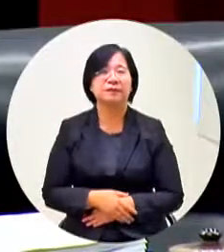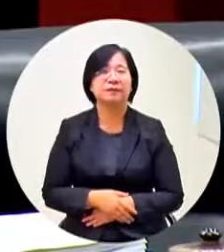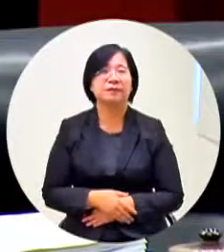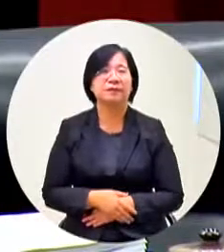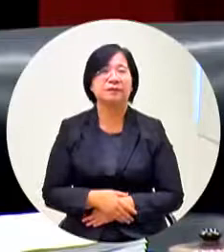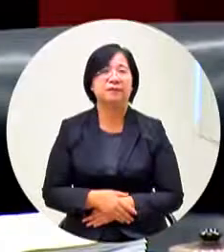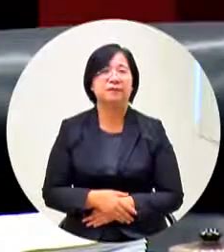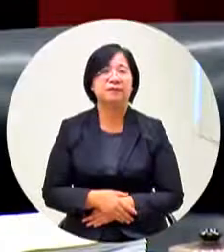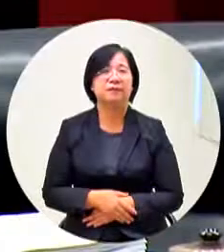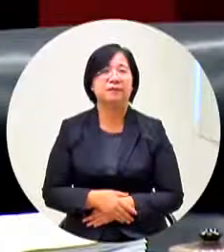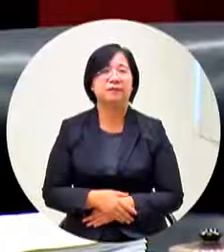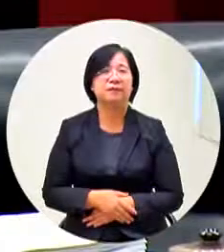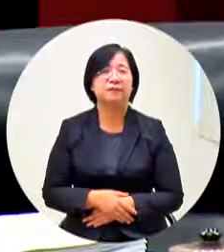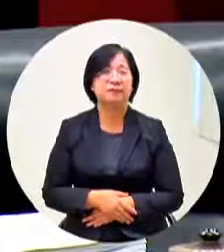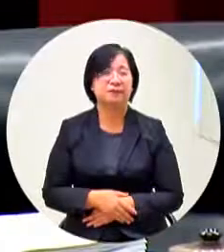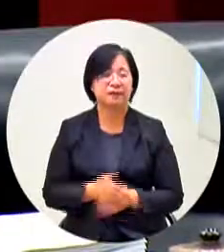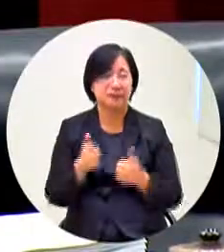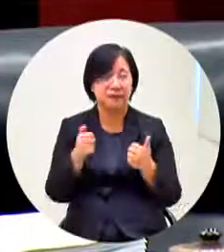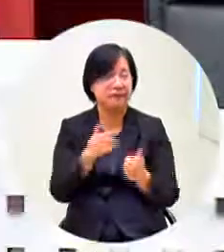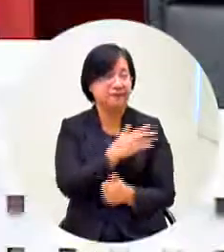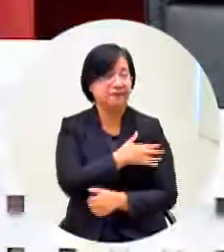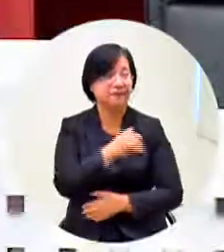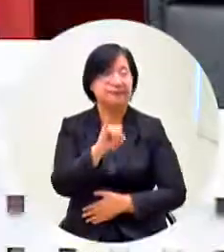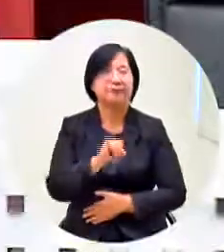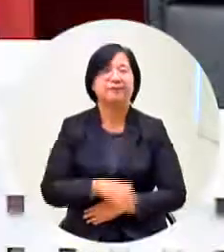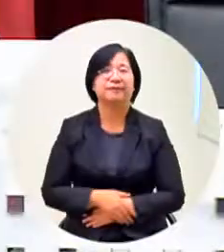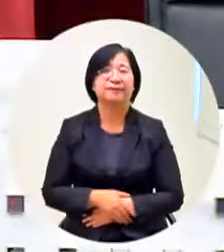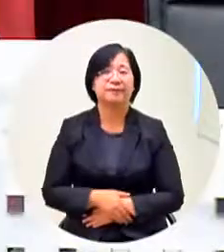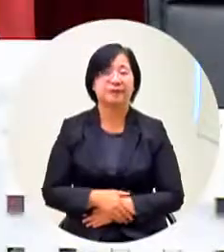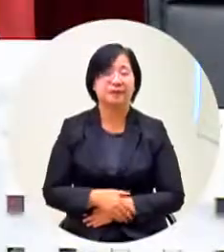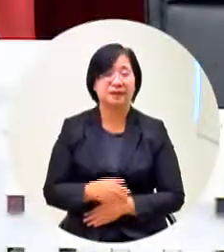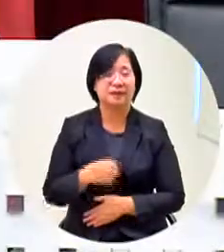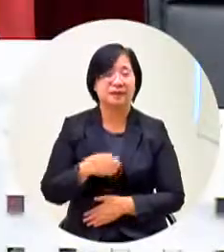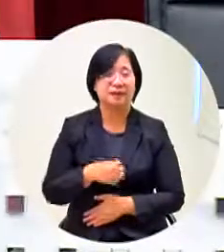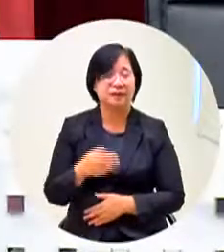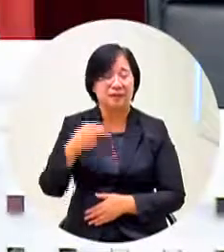好，谢谢陈美娟议员。上午的议程到此结束，下午。